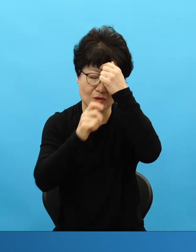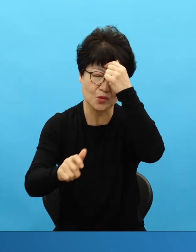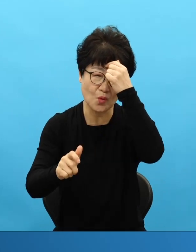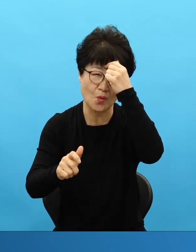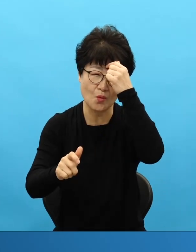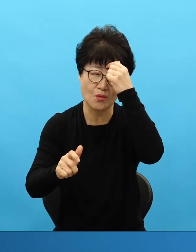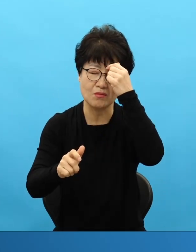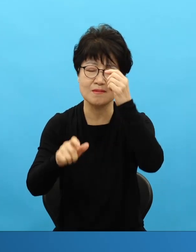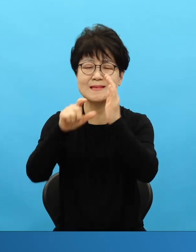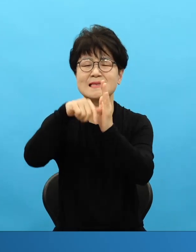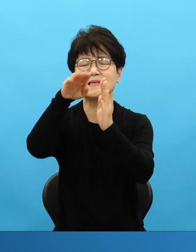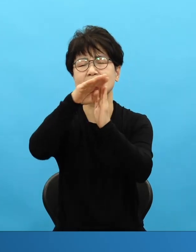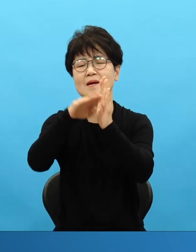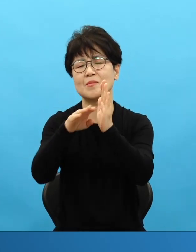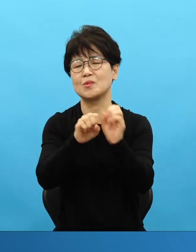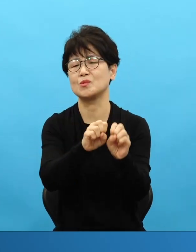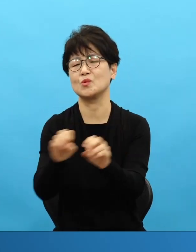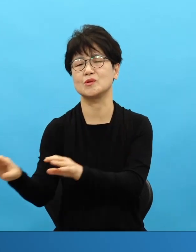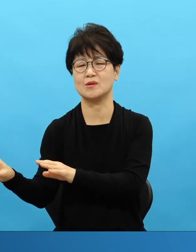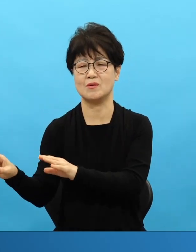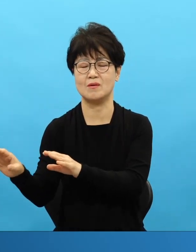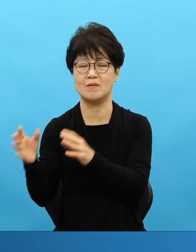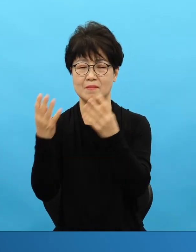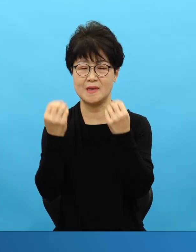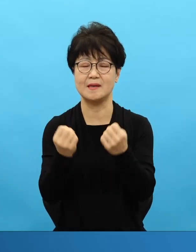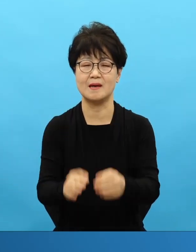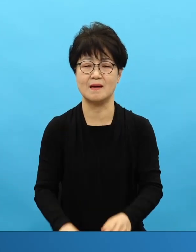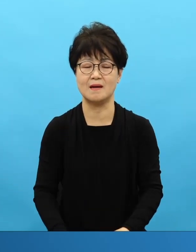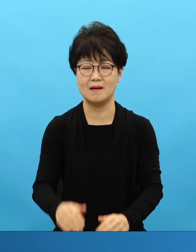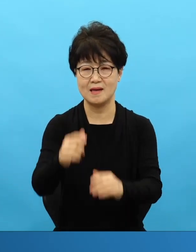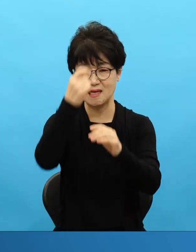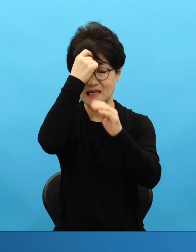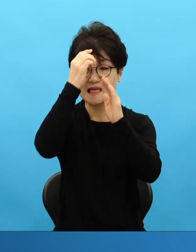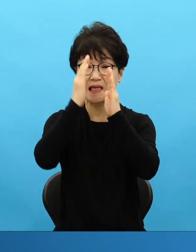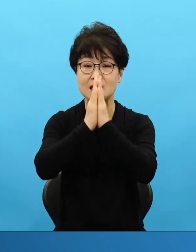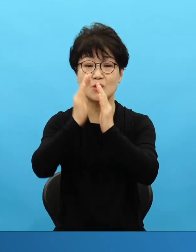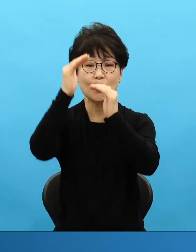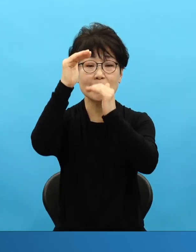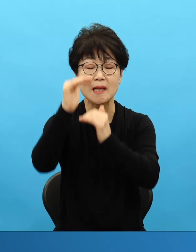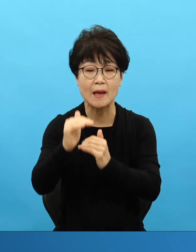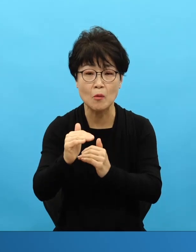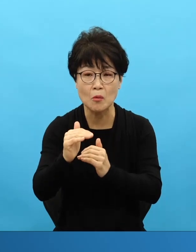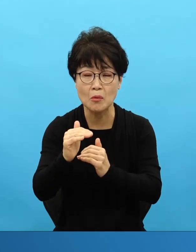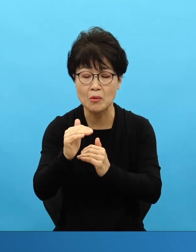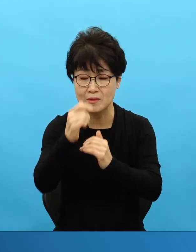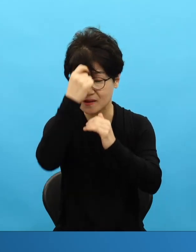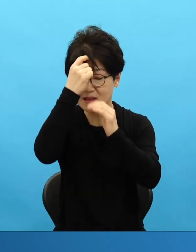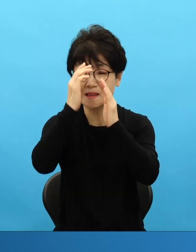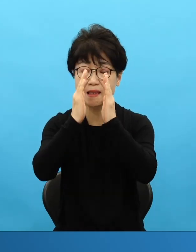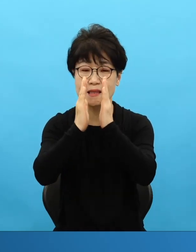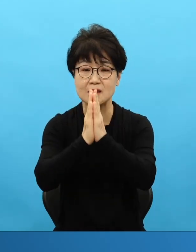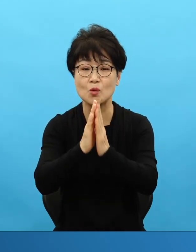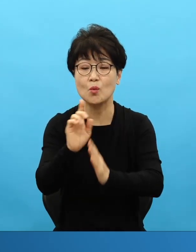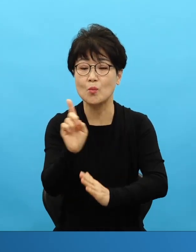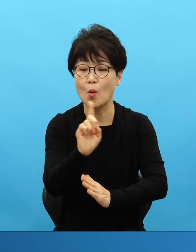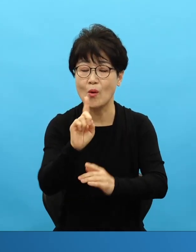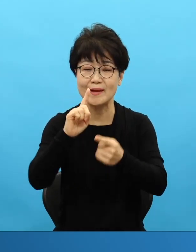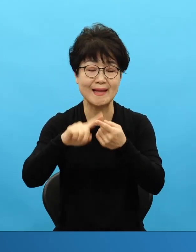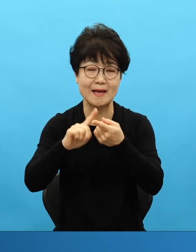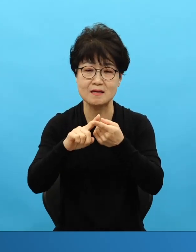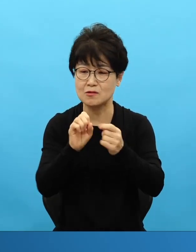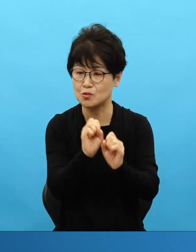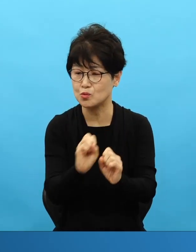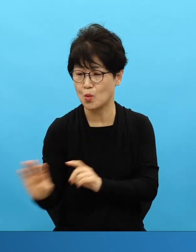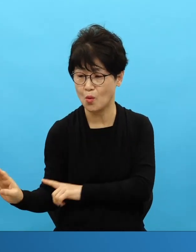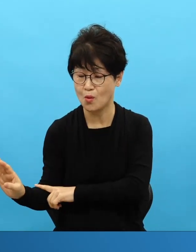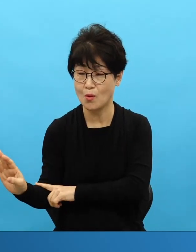on this. 자, 기도 내용 모르지, 기도 자체가 뭔가를 모르니까요. 기도를 응답을 받을 수가 없는